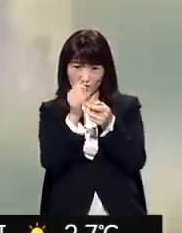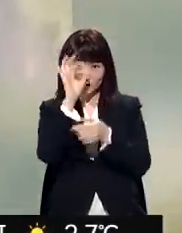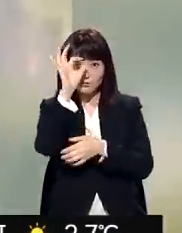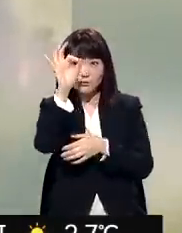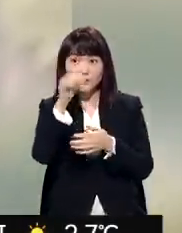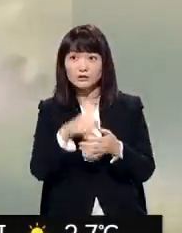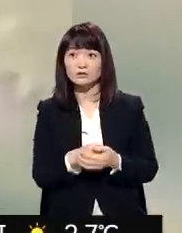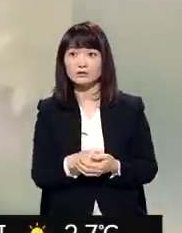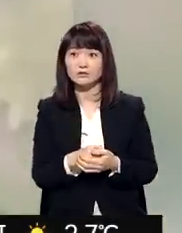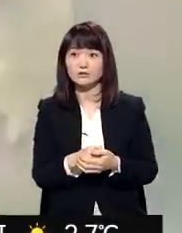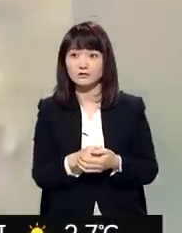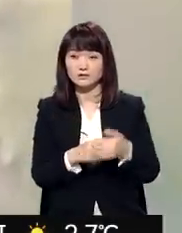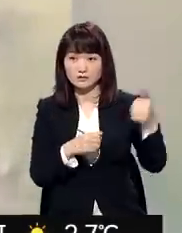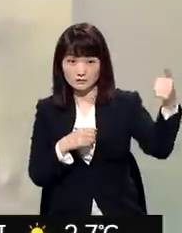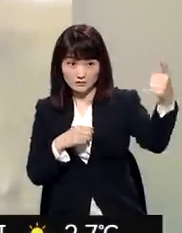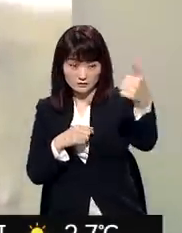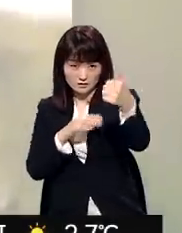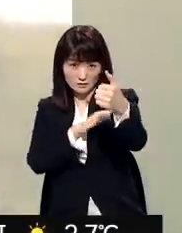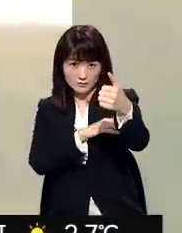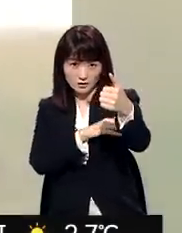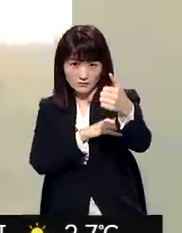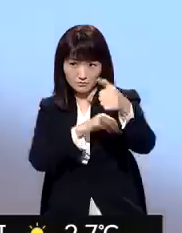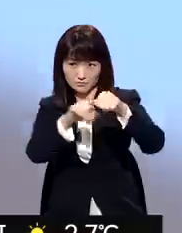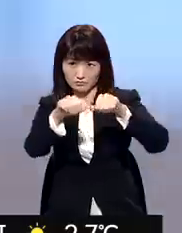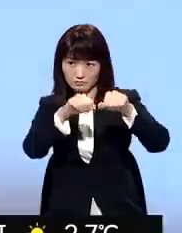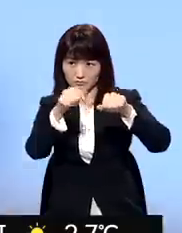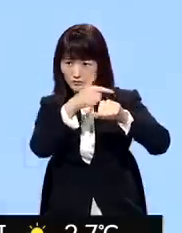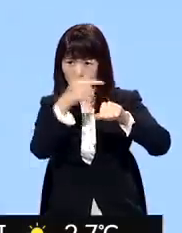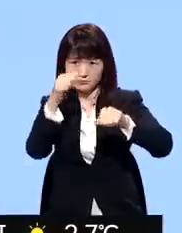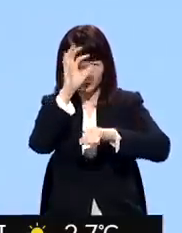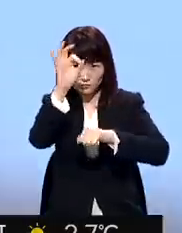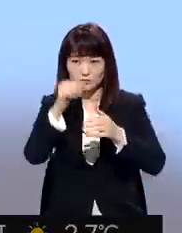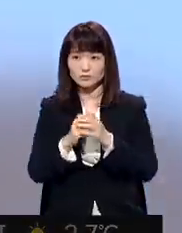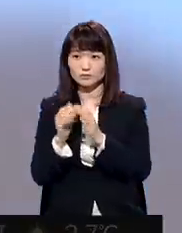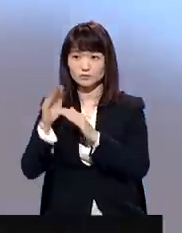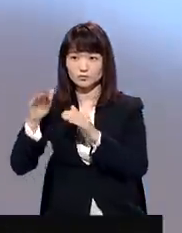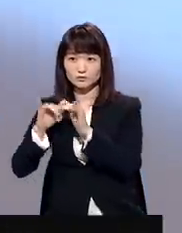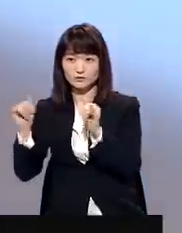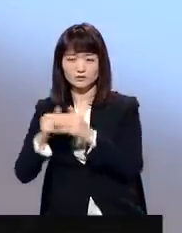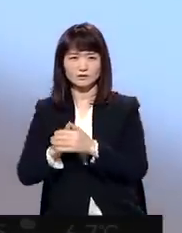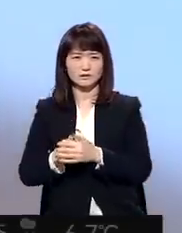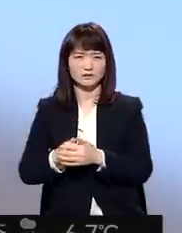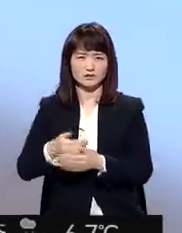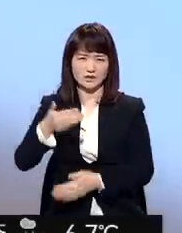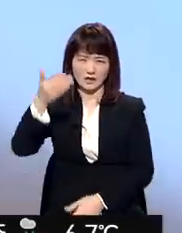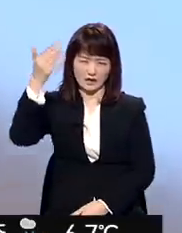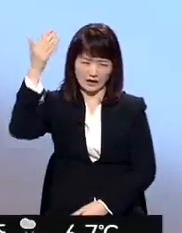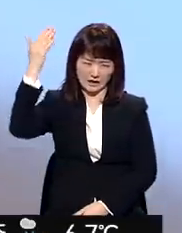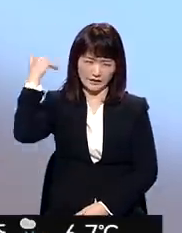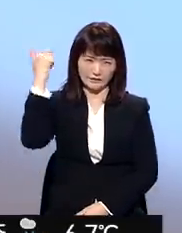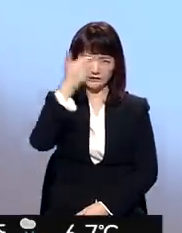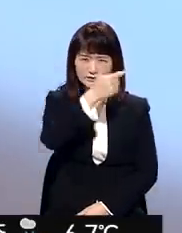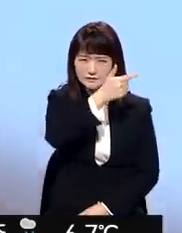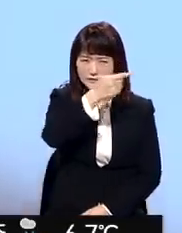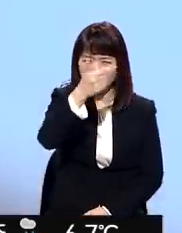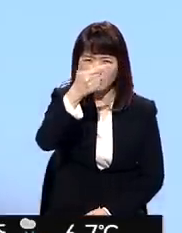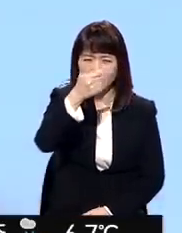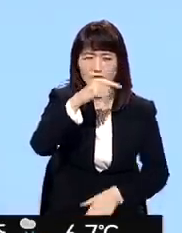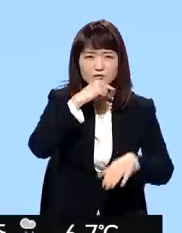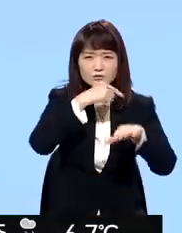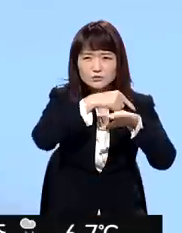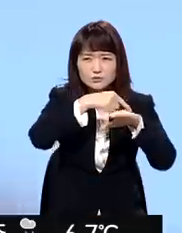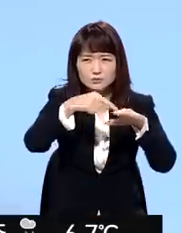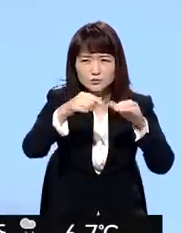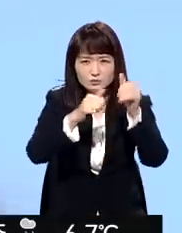텐데 팔도 움직이는게 보일 정도로 큽니다 동네 사람들은 고대 거인 종족의 후손 아니냐며